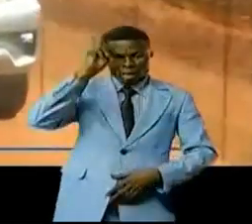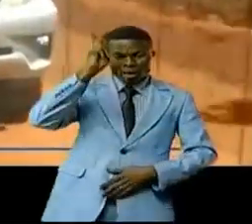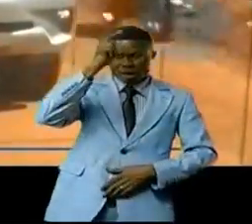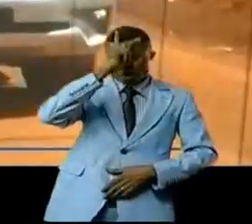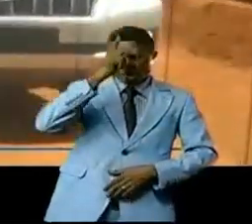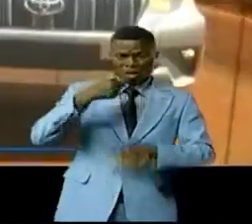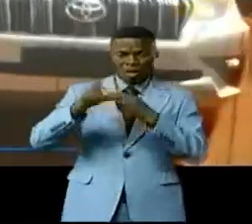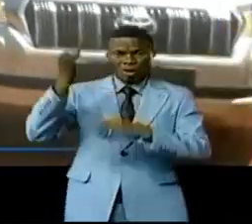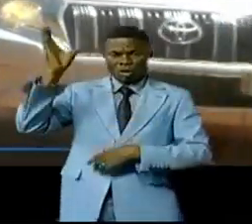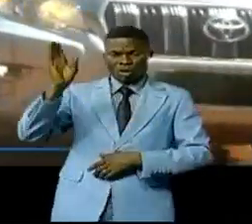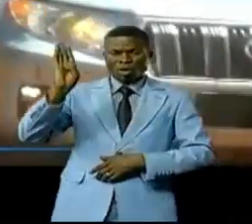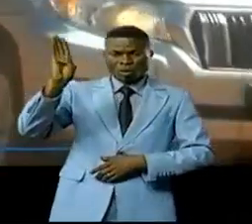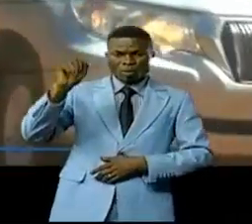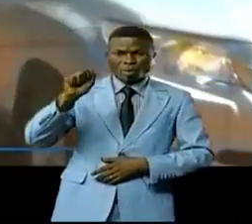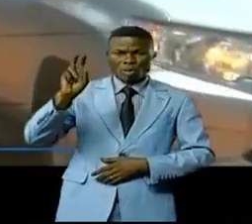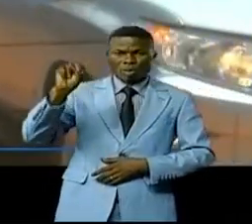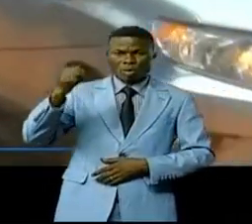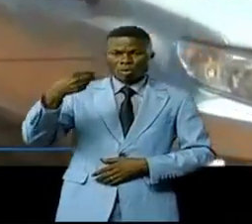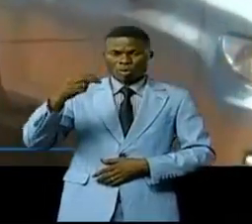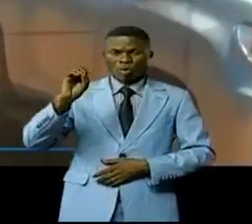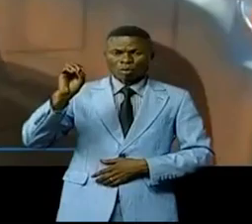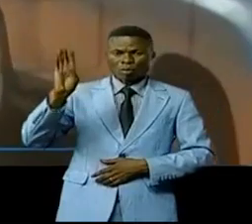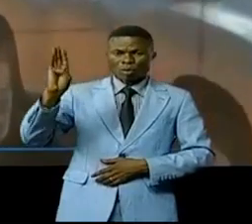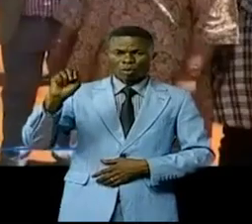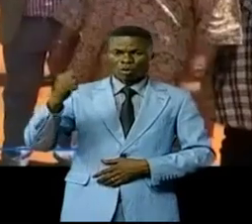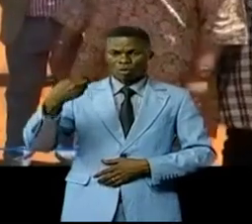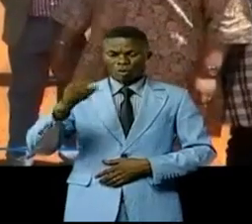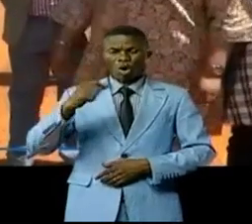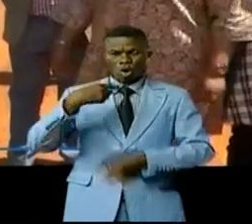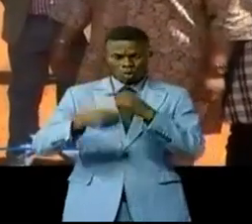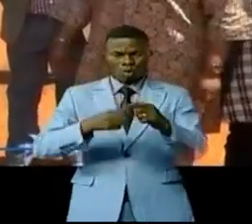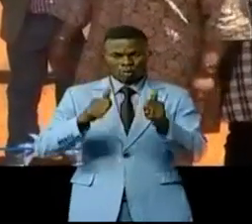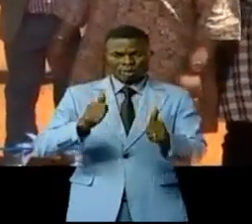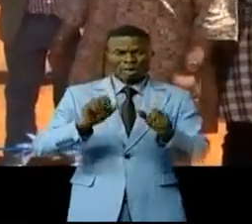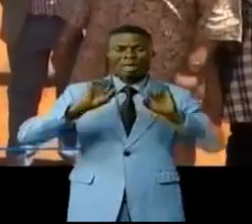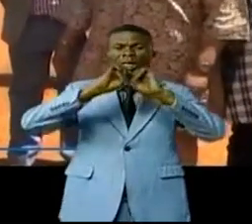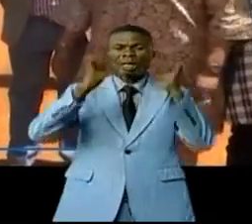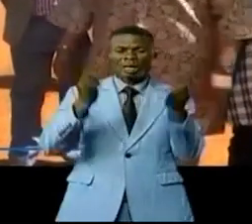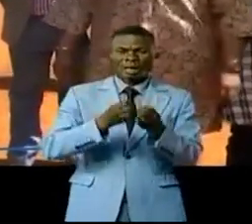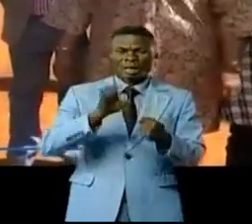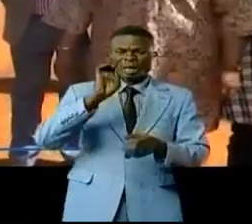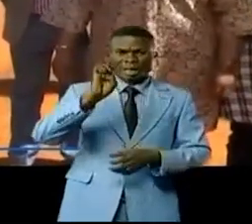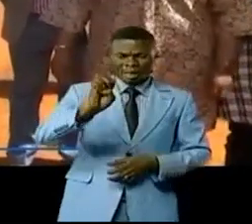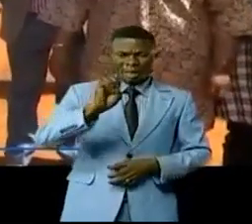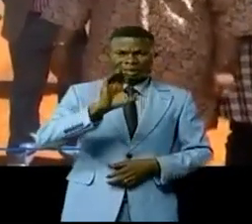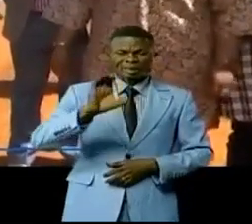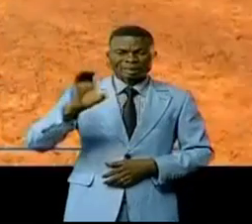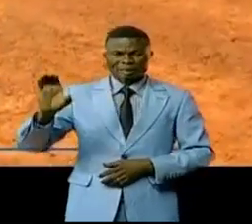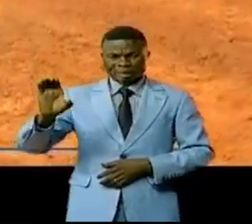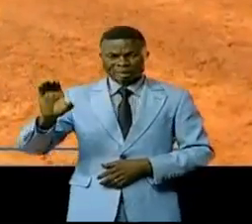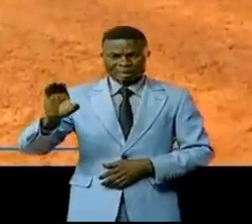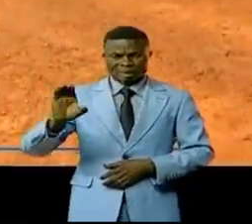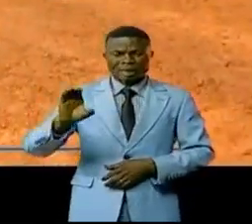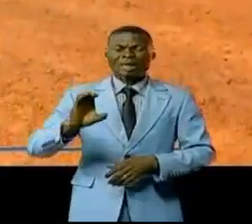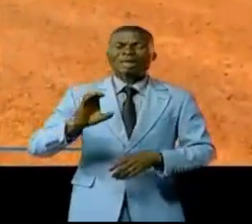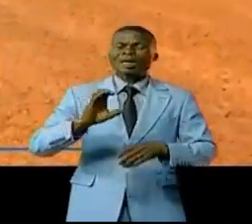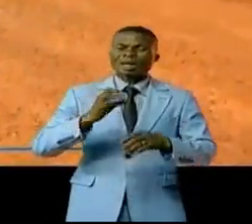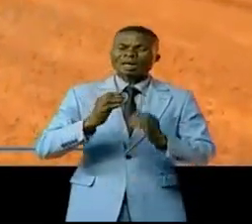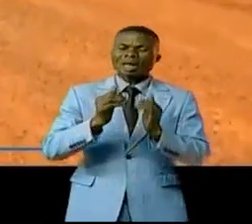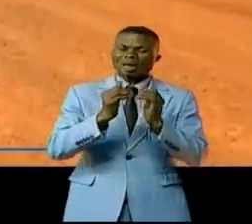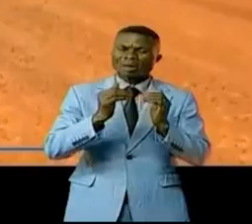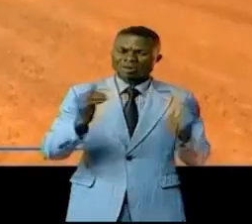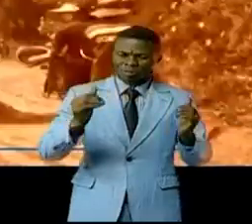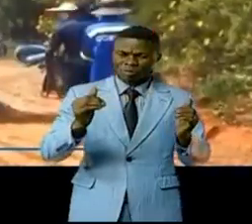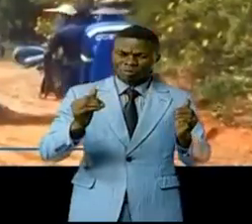partir du village Bungu Bungu ont bel et bien démarré. L'entreprise CCECC a déjà stabilisé une partie des 10 km de